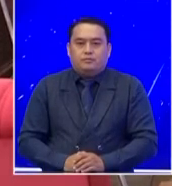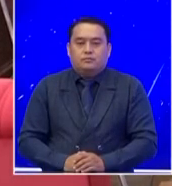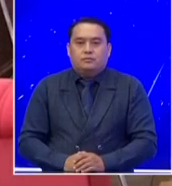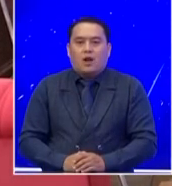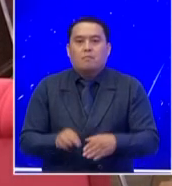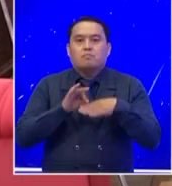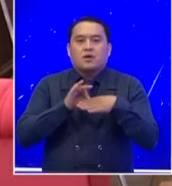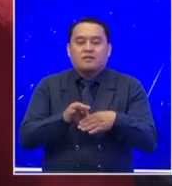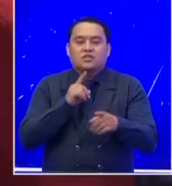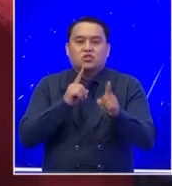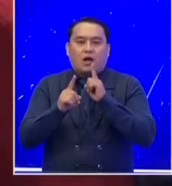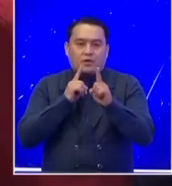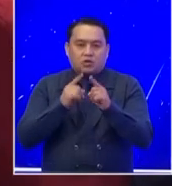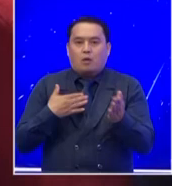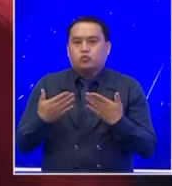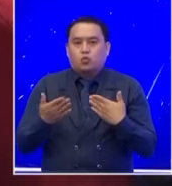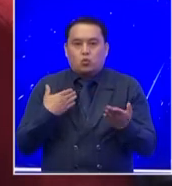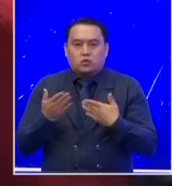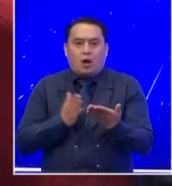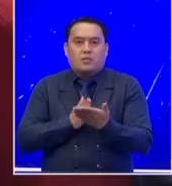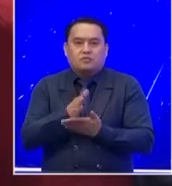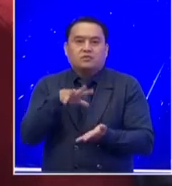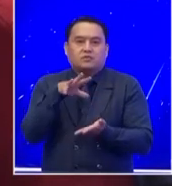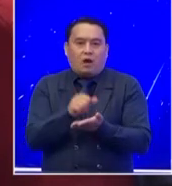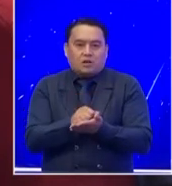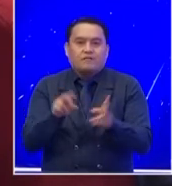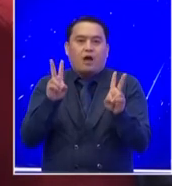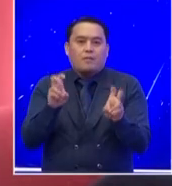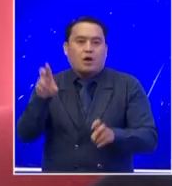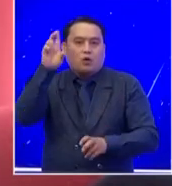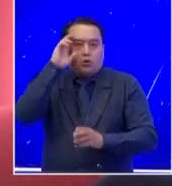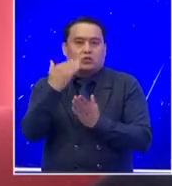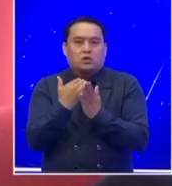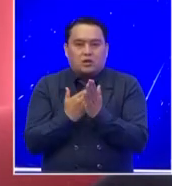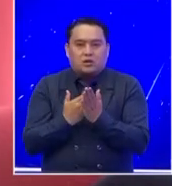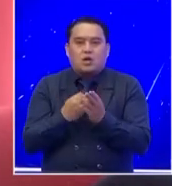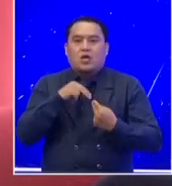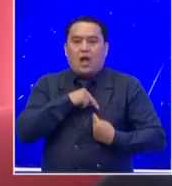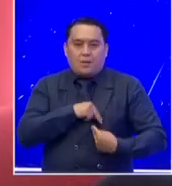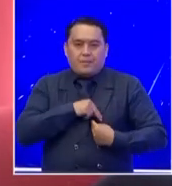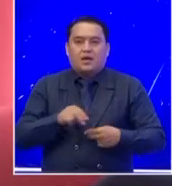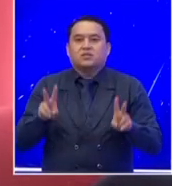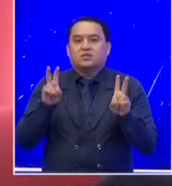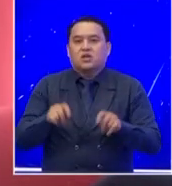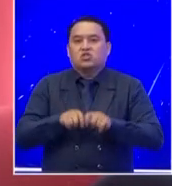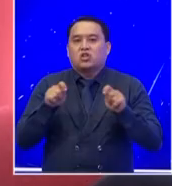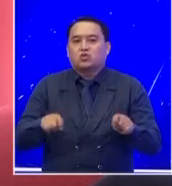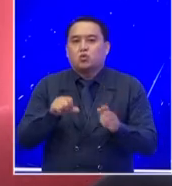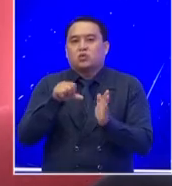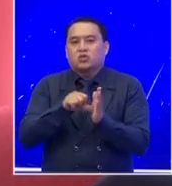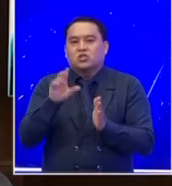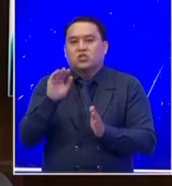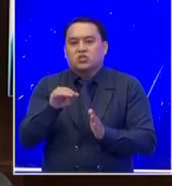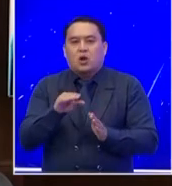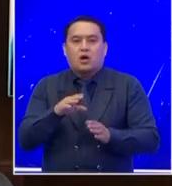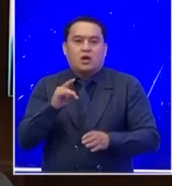Также в ходе правительственного селектора обсудили направление занятости. В рамках государственной программы «Енбек» планируется создать 600 тысяч рабочих мест